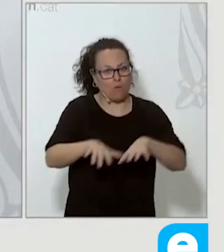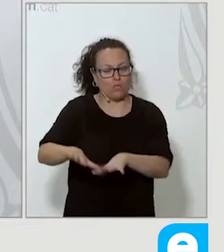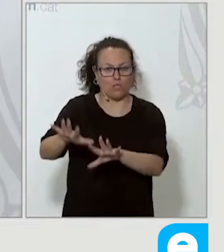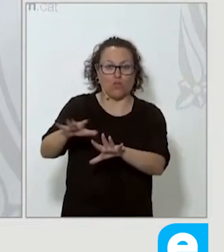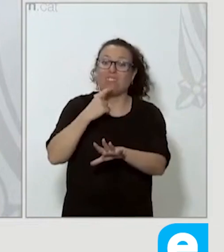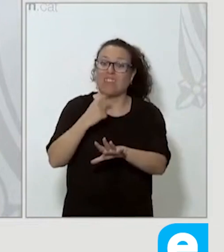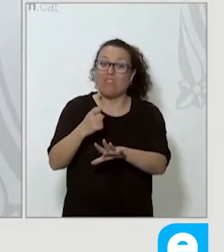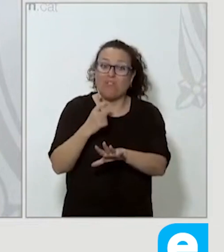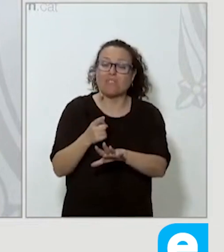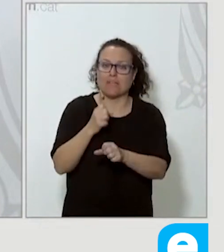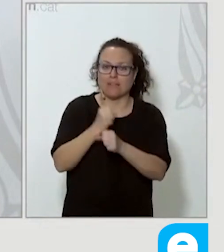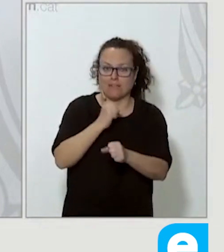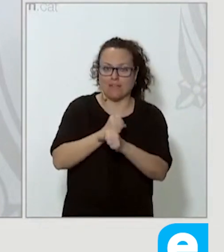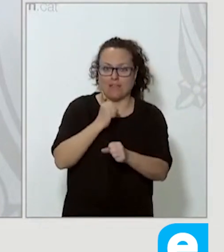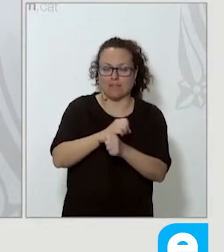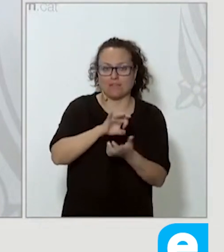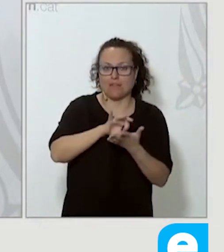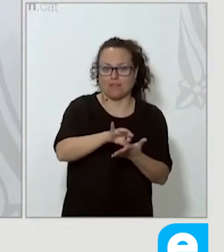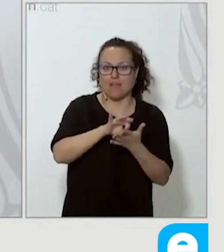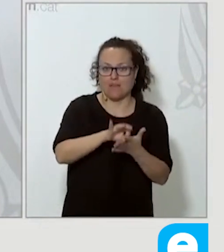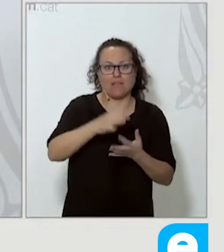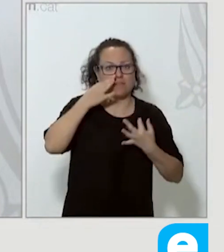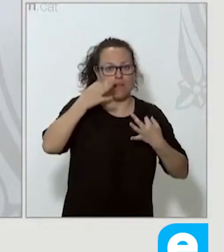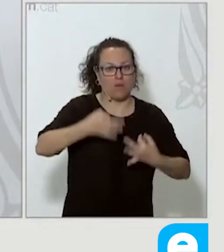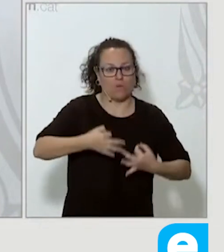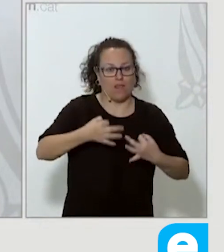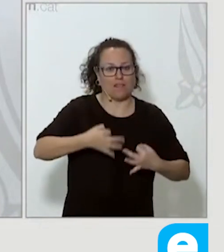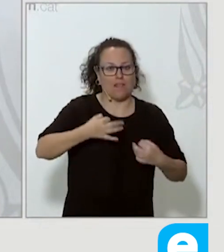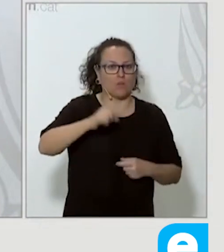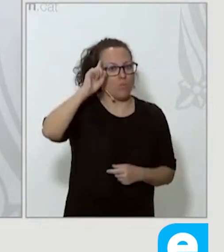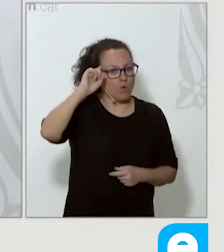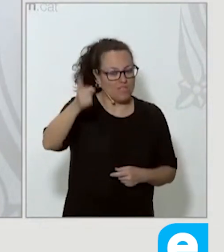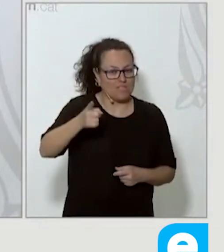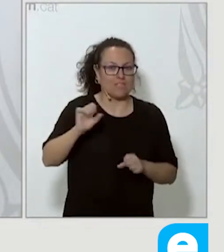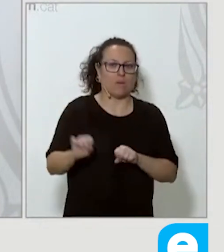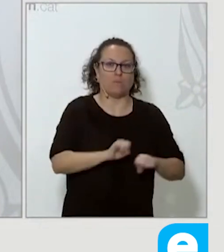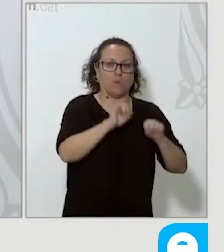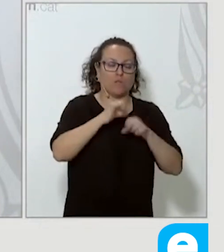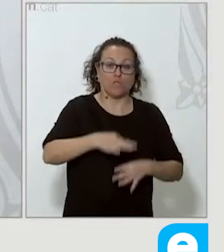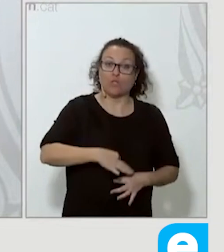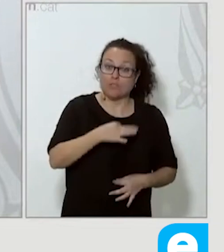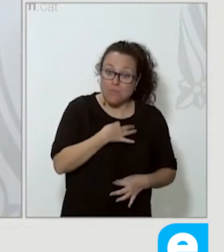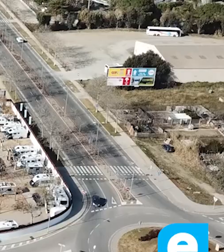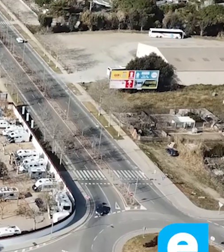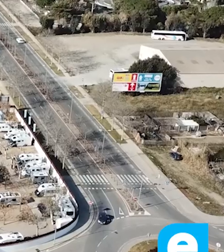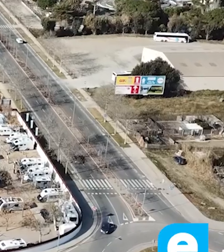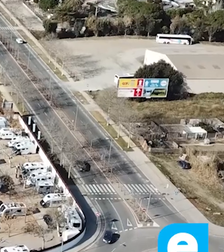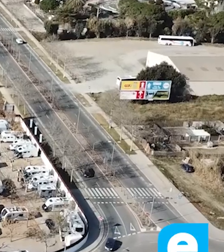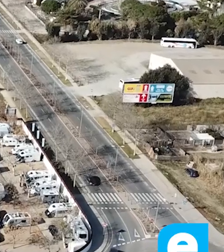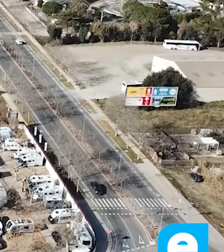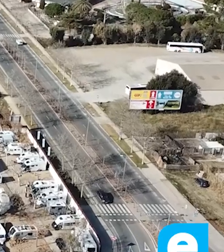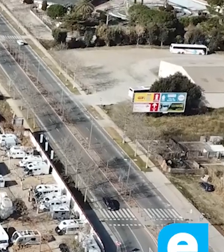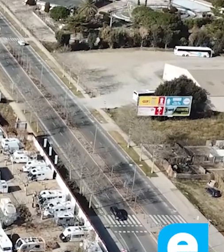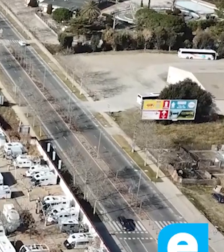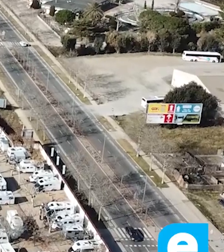tasca doncs, dels serveis tant de seguretat, policials com de protecció civil, en aquests casos el govern actuarà